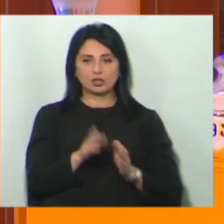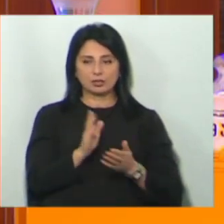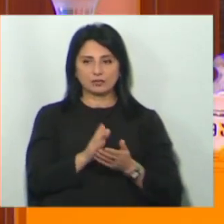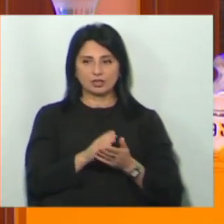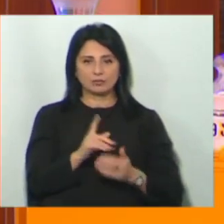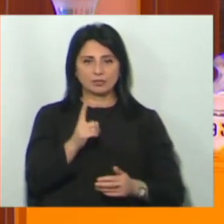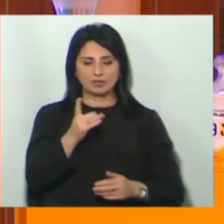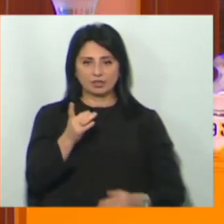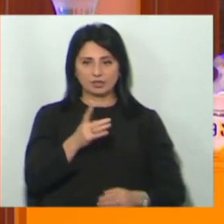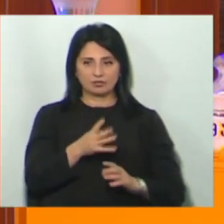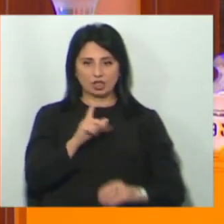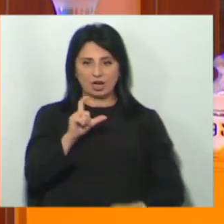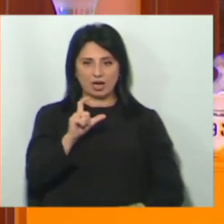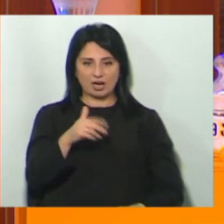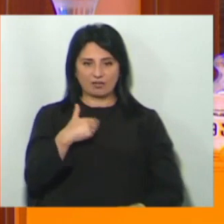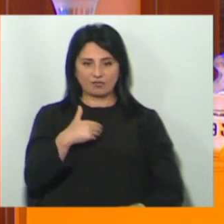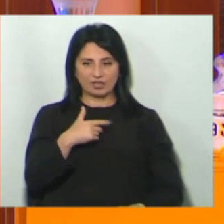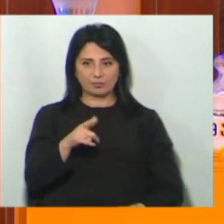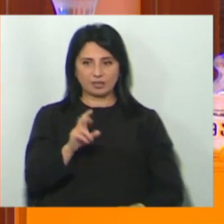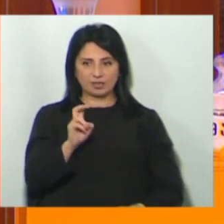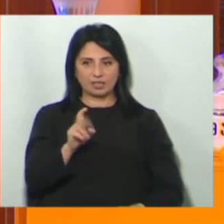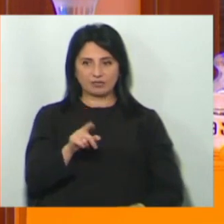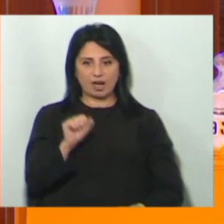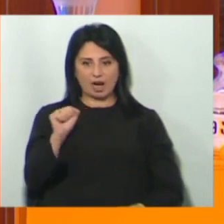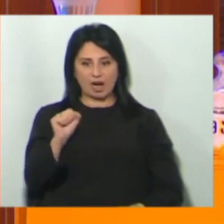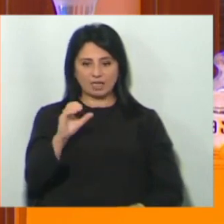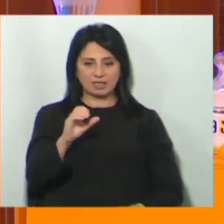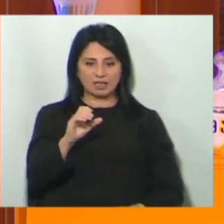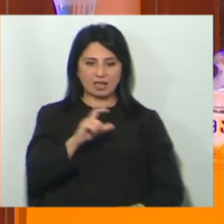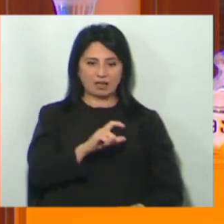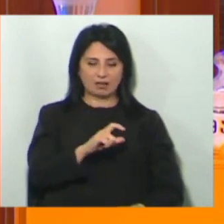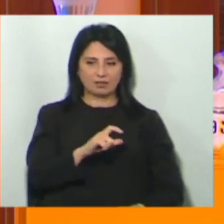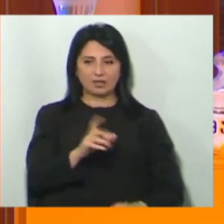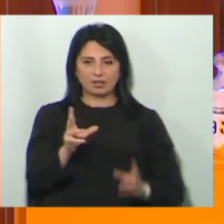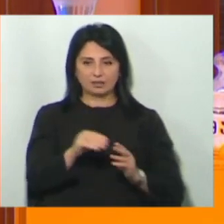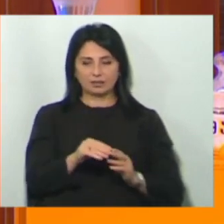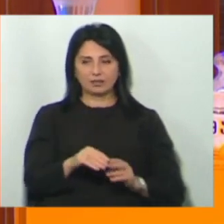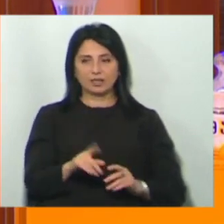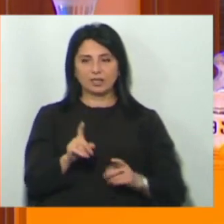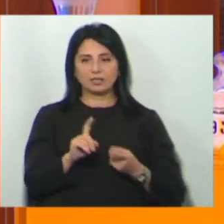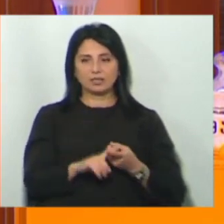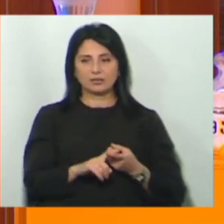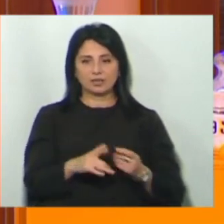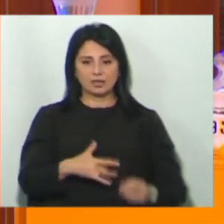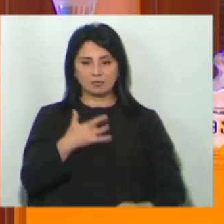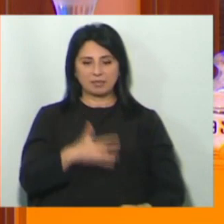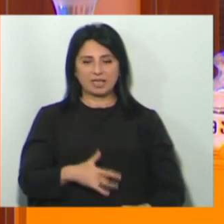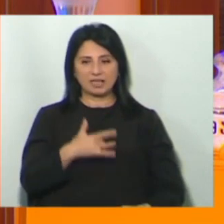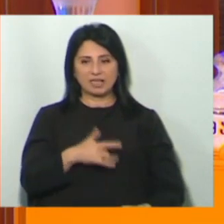არის უპირველეს ყოვლისა E ვიტამინი, ჩემს მიერ დასახელებულ A და C ვიტამინთან ერთად. Ხოლო რაც შეეხება